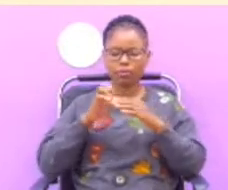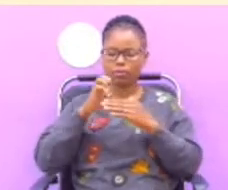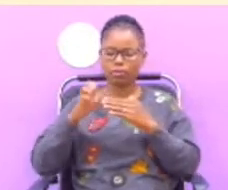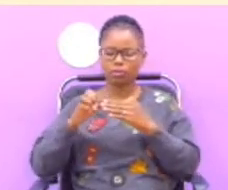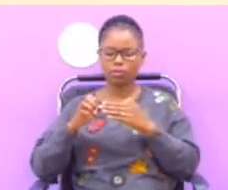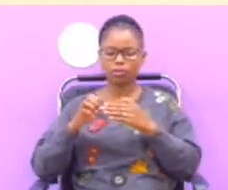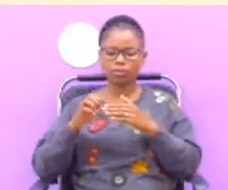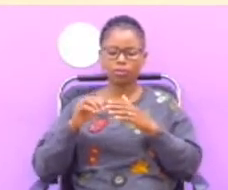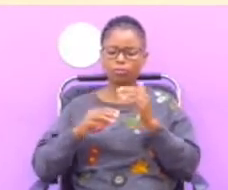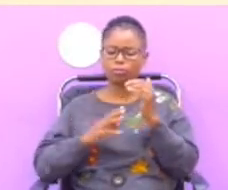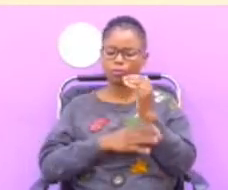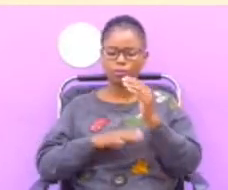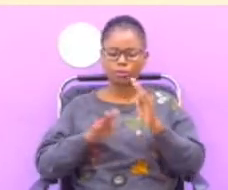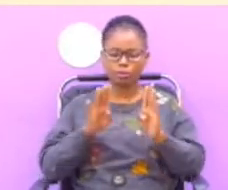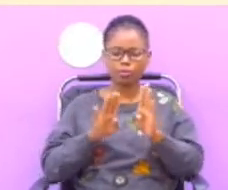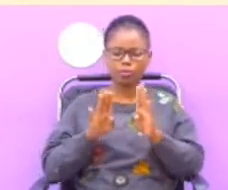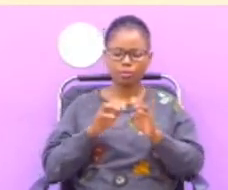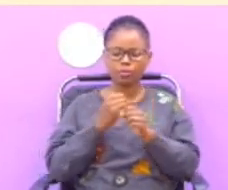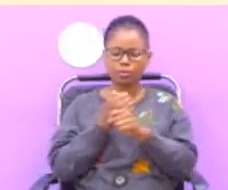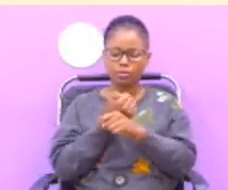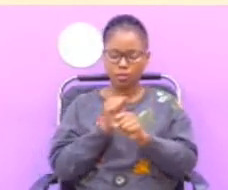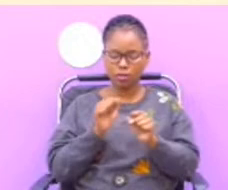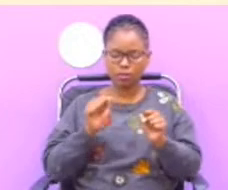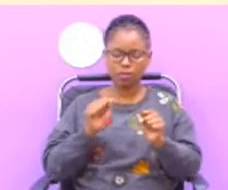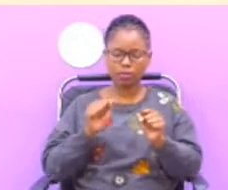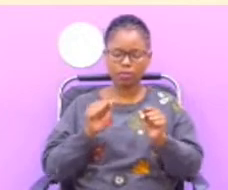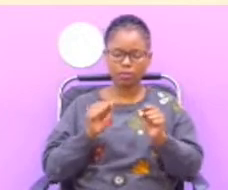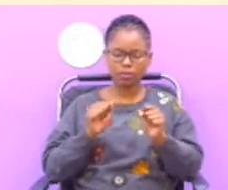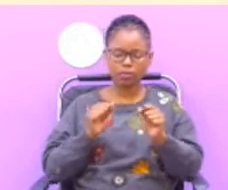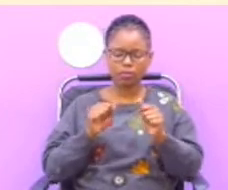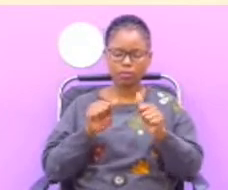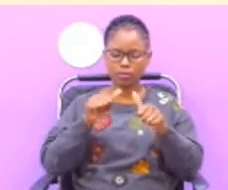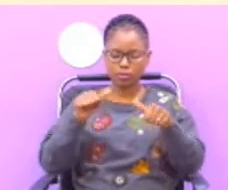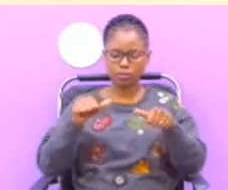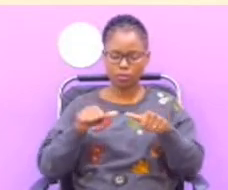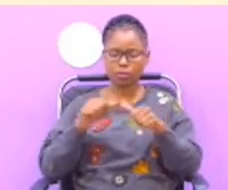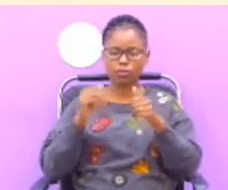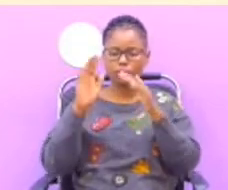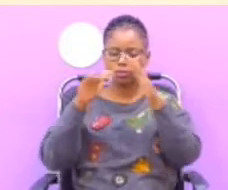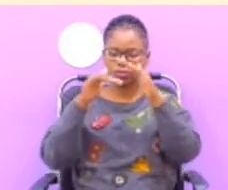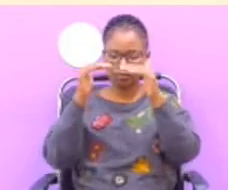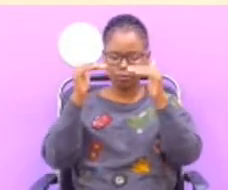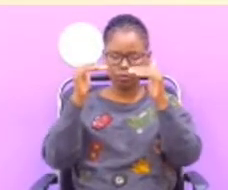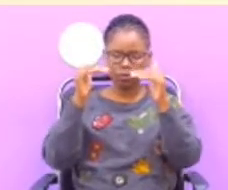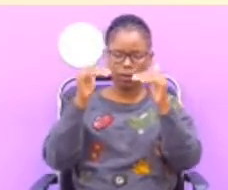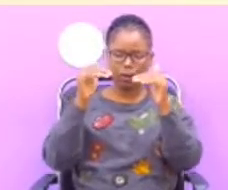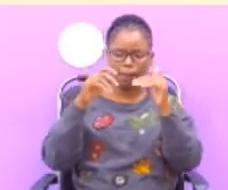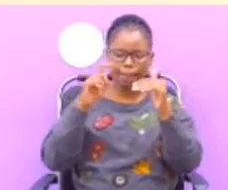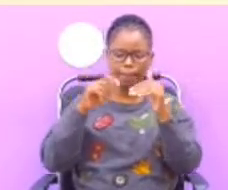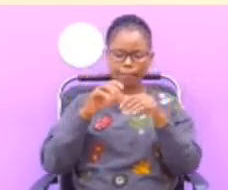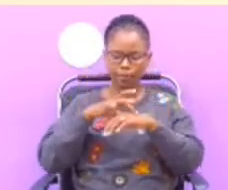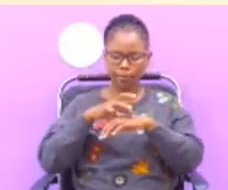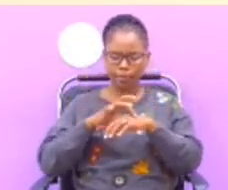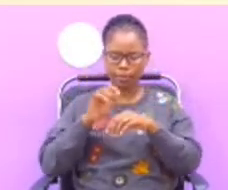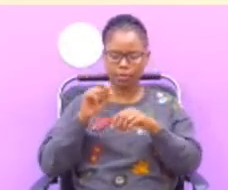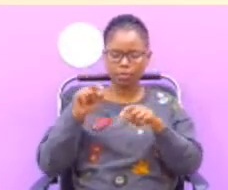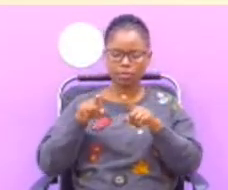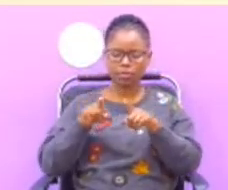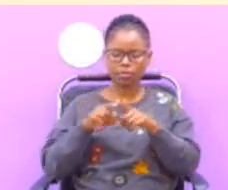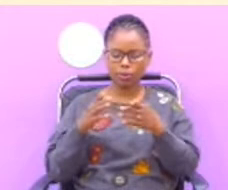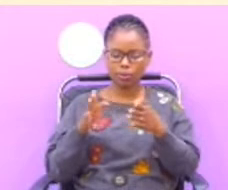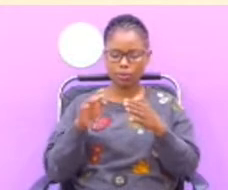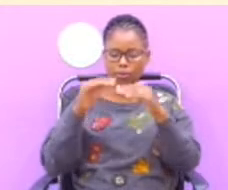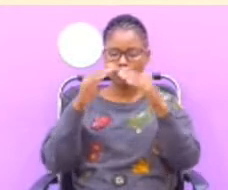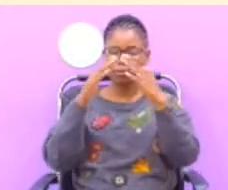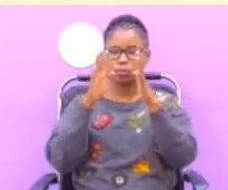na mawaganu makwa honokia Ngai kĩgongona kĩa matu-inĩ nĩ ngũkumbũra gũkũ thĩ nawe ũkanyumbũra